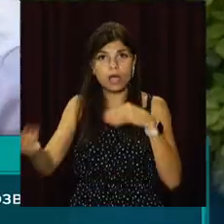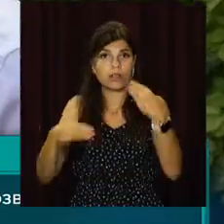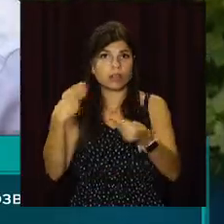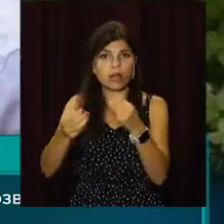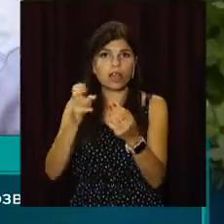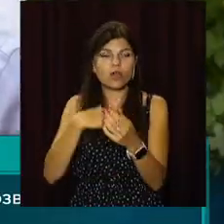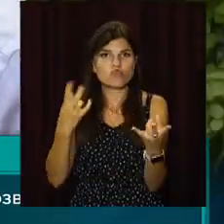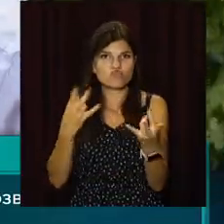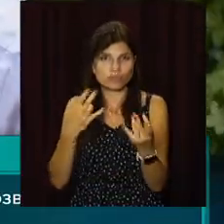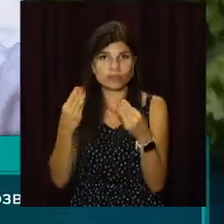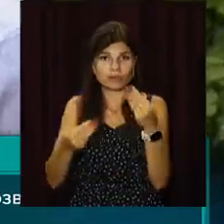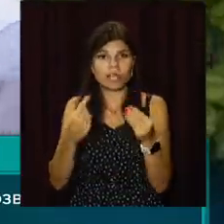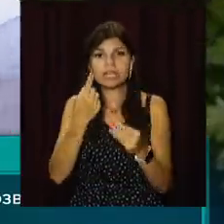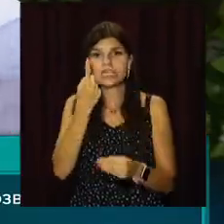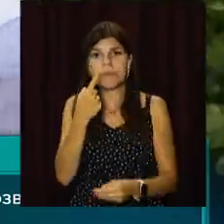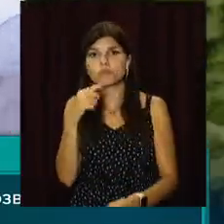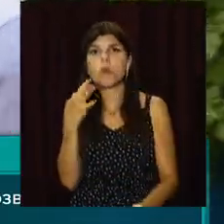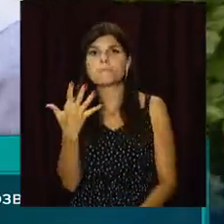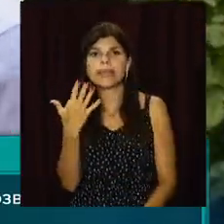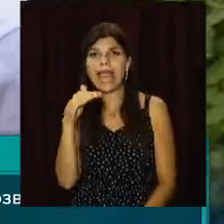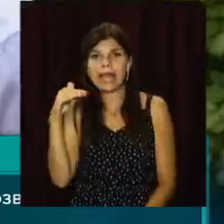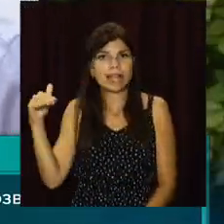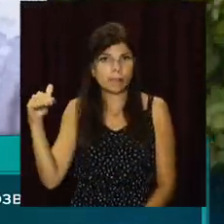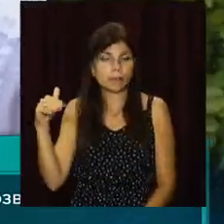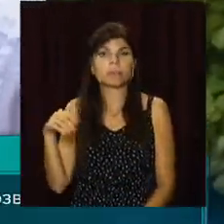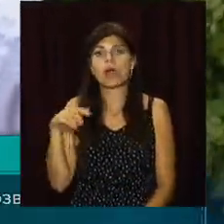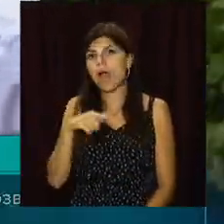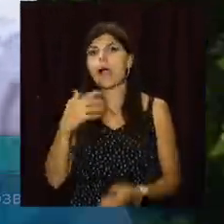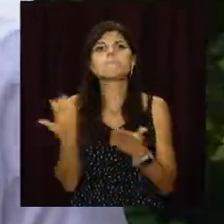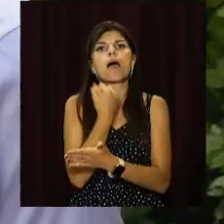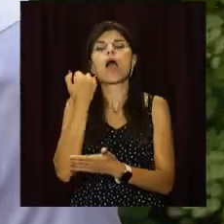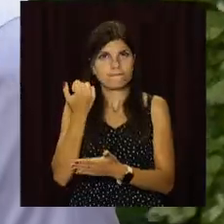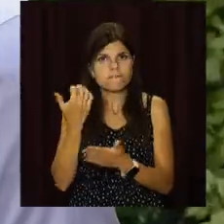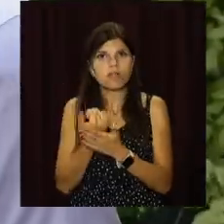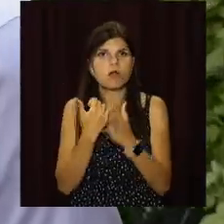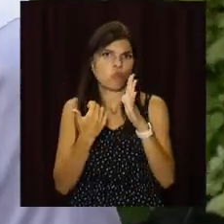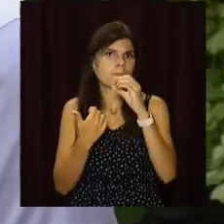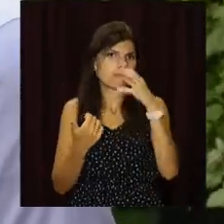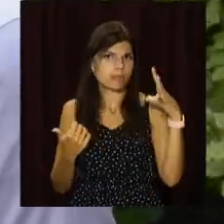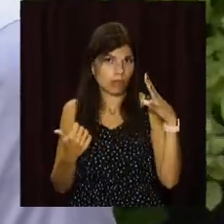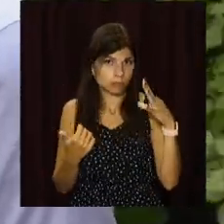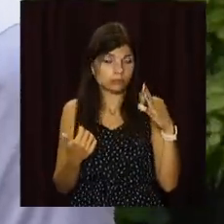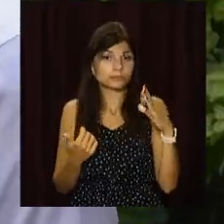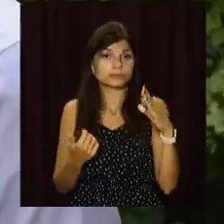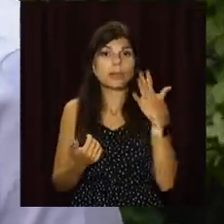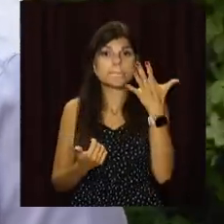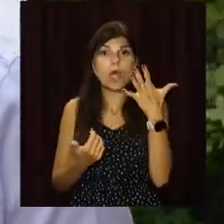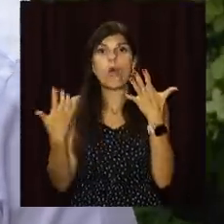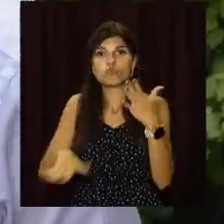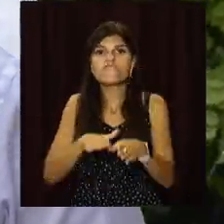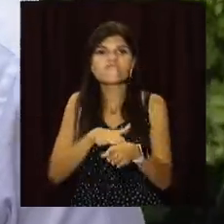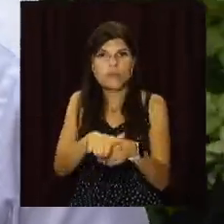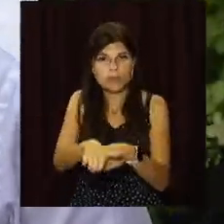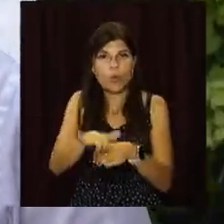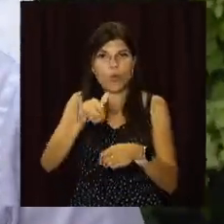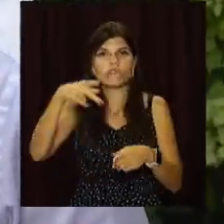бюджету участі з 1 по 5 етап. З них стали переможцями 15 проєктів, 5 вже реалізовано